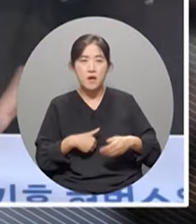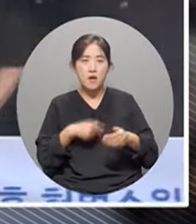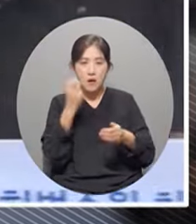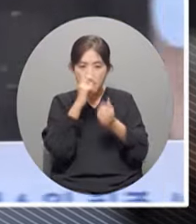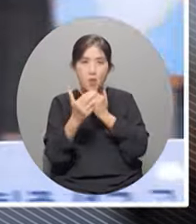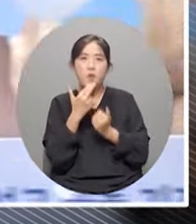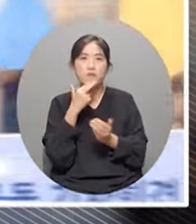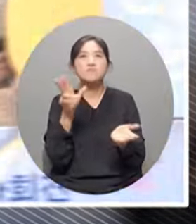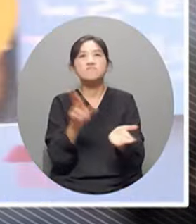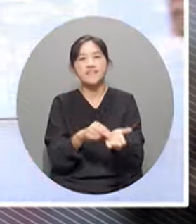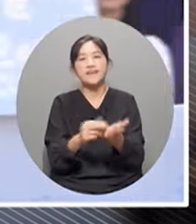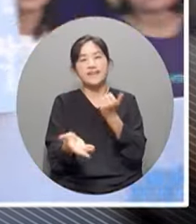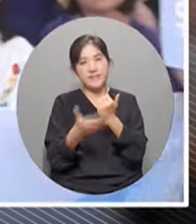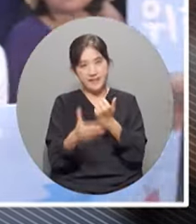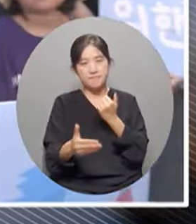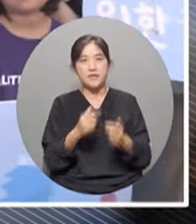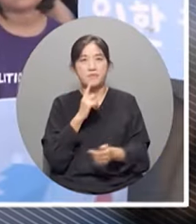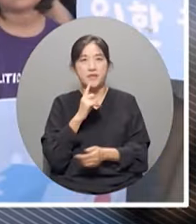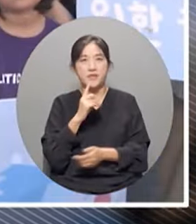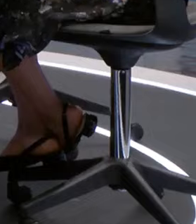법조항은 그렇지 못하다는 판단입니다.